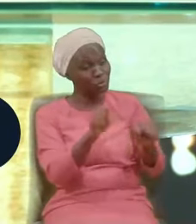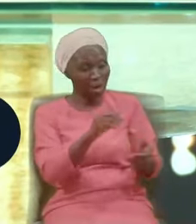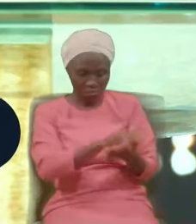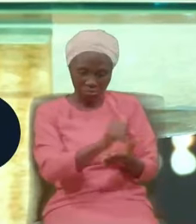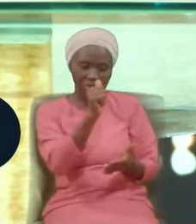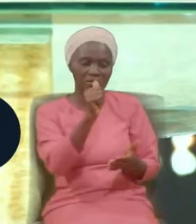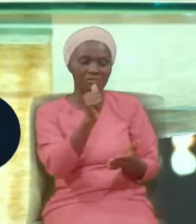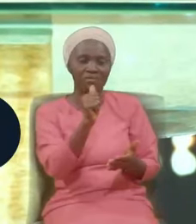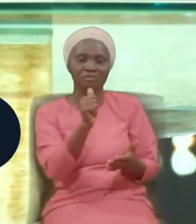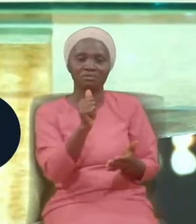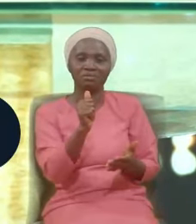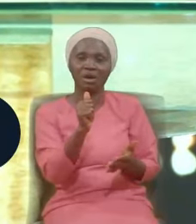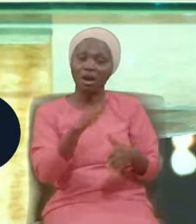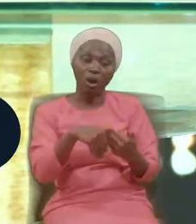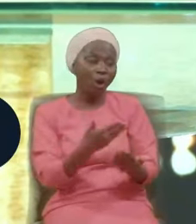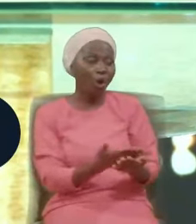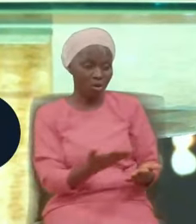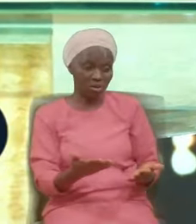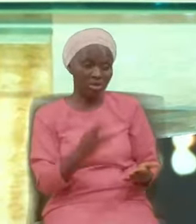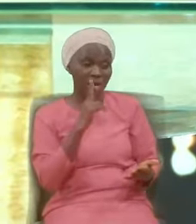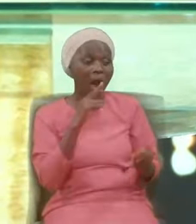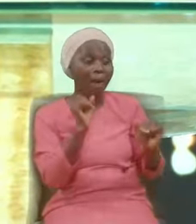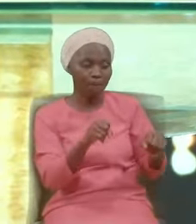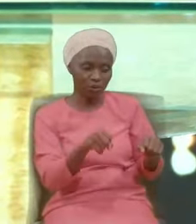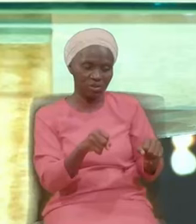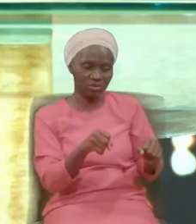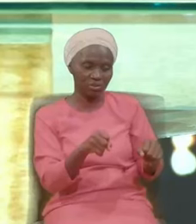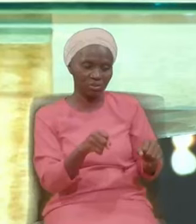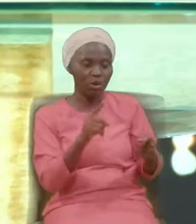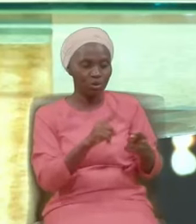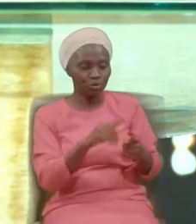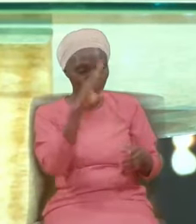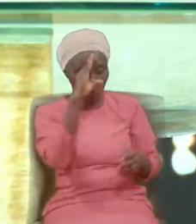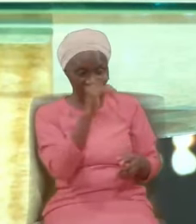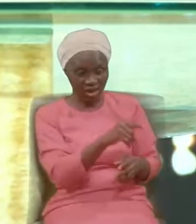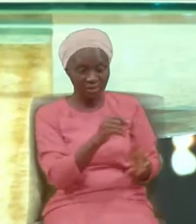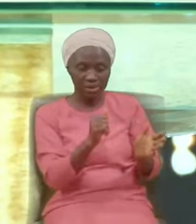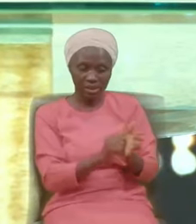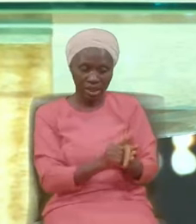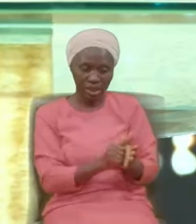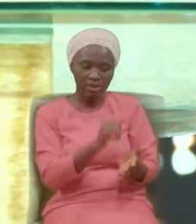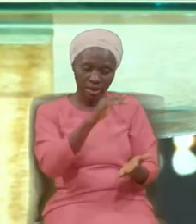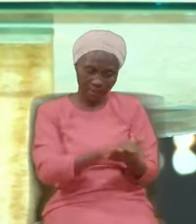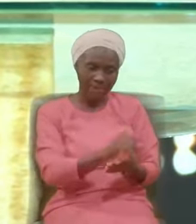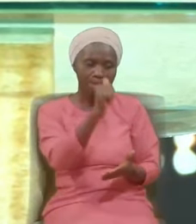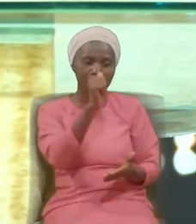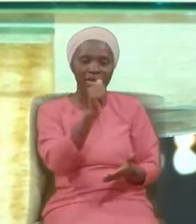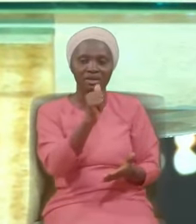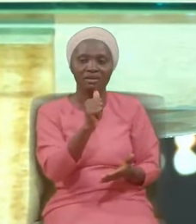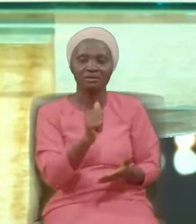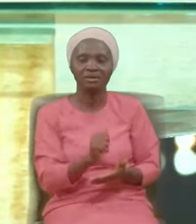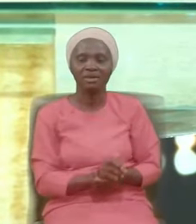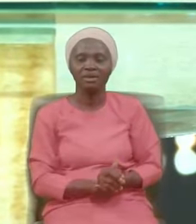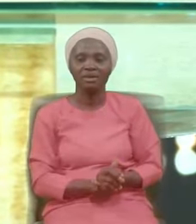si tu peux, tout est possible à celui qui croit.